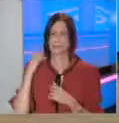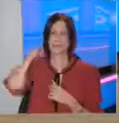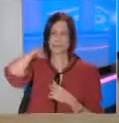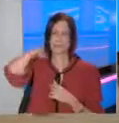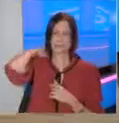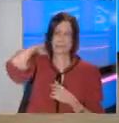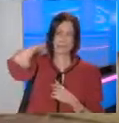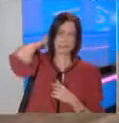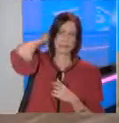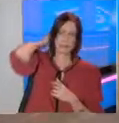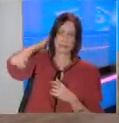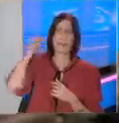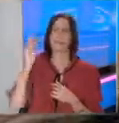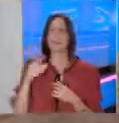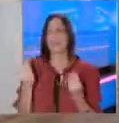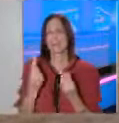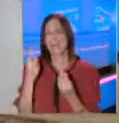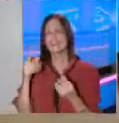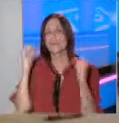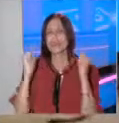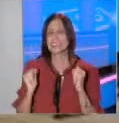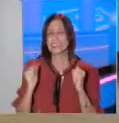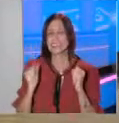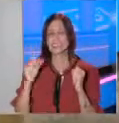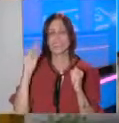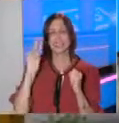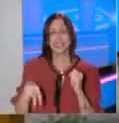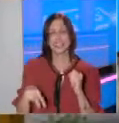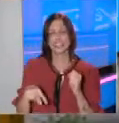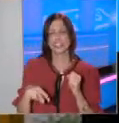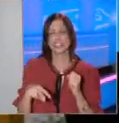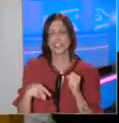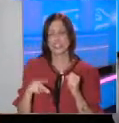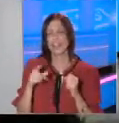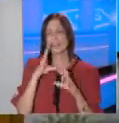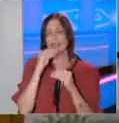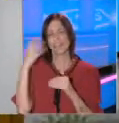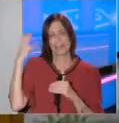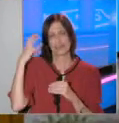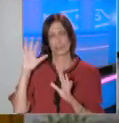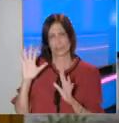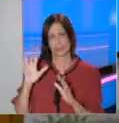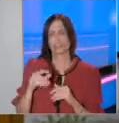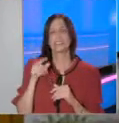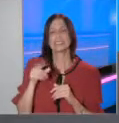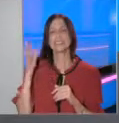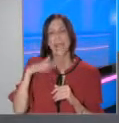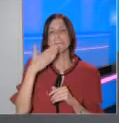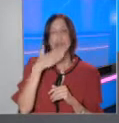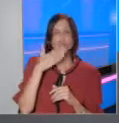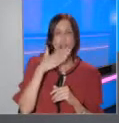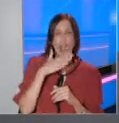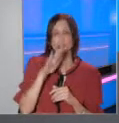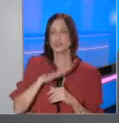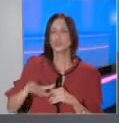יש דבר אחד שהוא בעצם הבסיס. יש, הזכרת את בית שמש. בית שמש, וגם